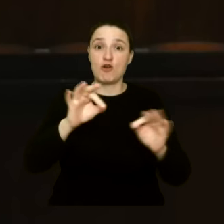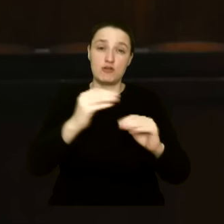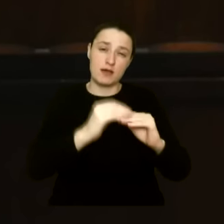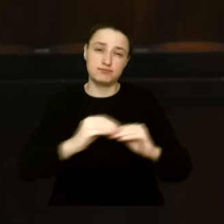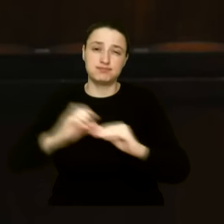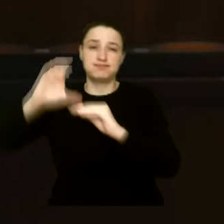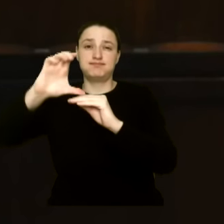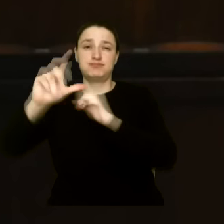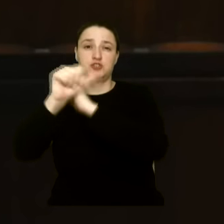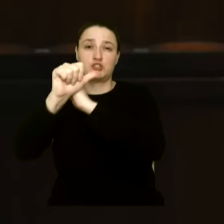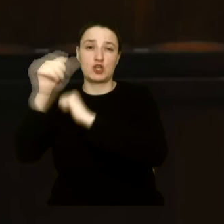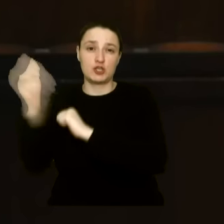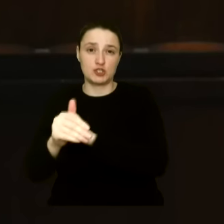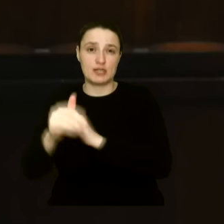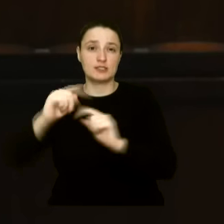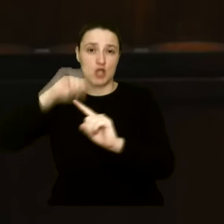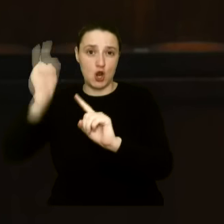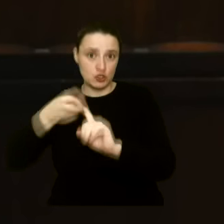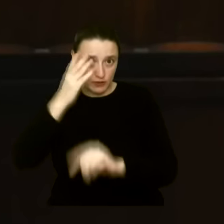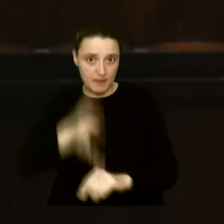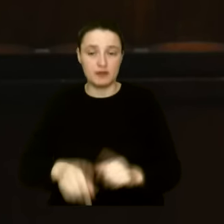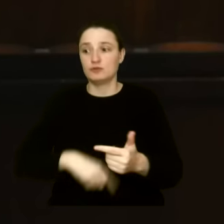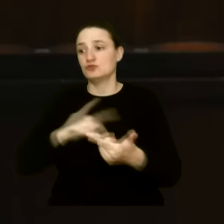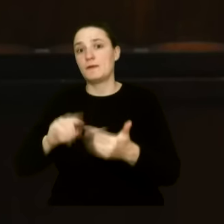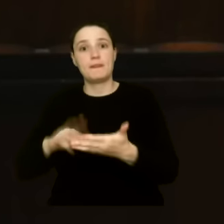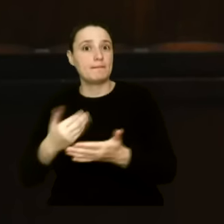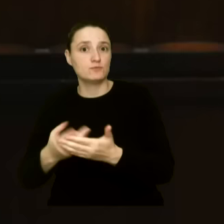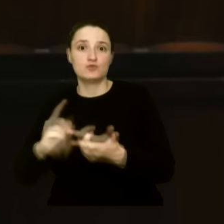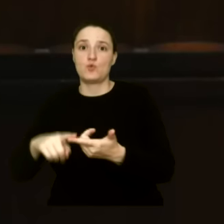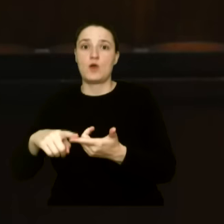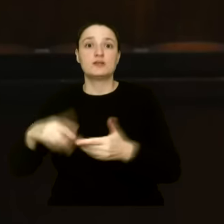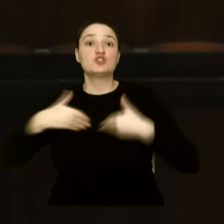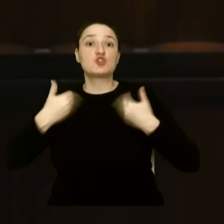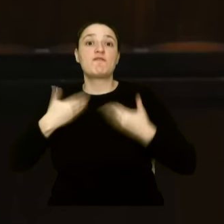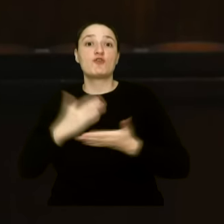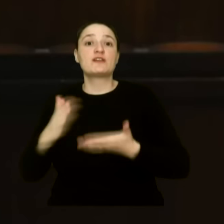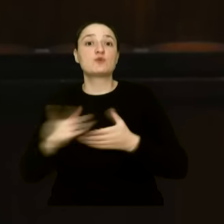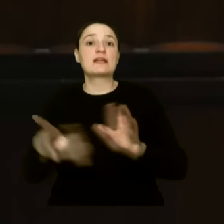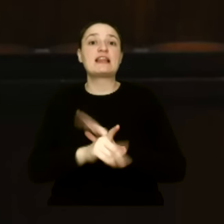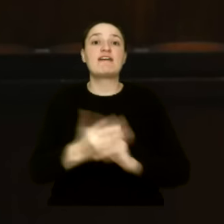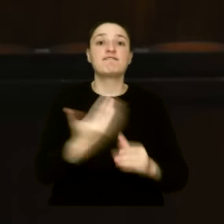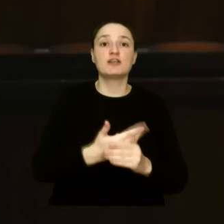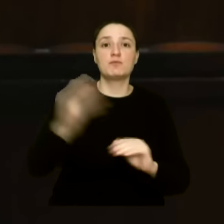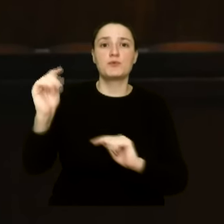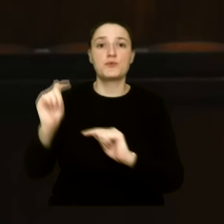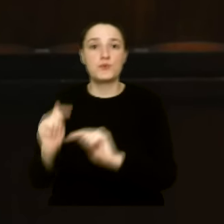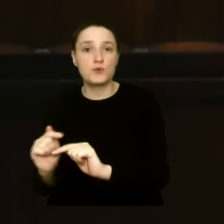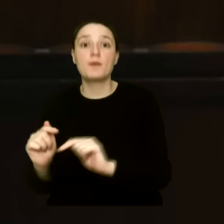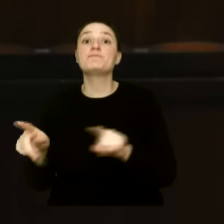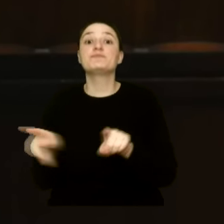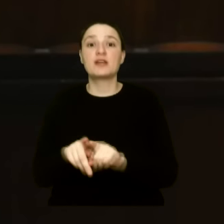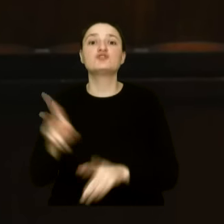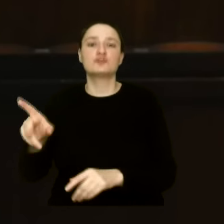60 tysięcy złotych rocznie, zmniejszenie składki zdrowotnej dla przedsiębiorców i wprowadzenie tak zwanego